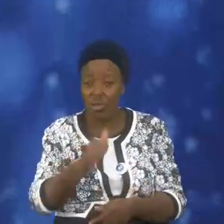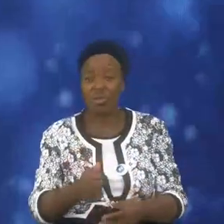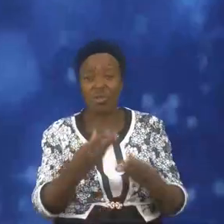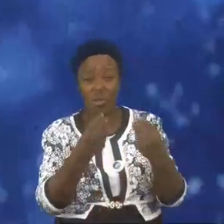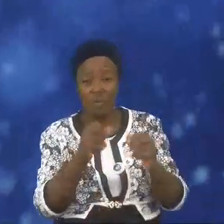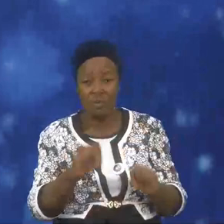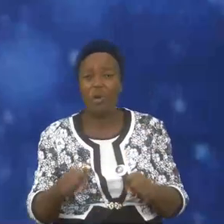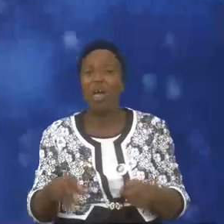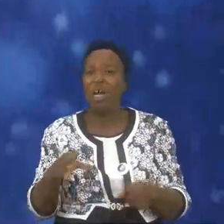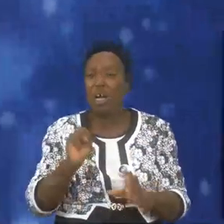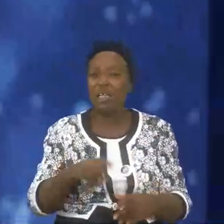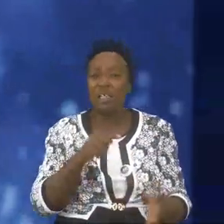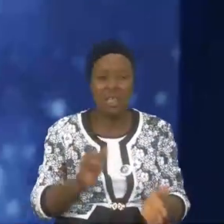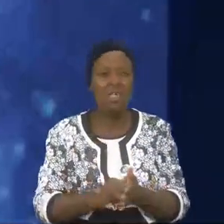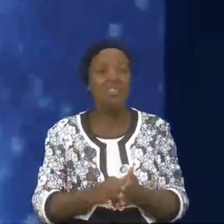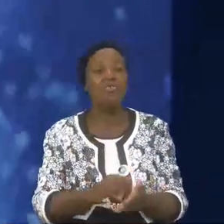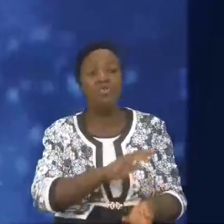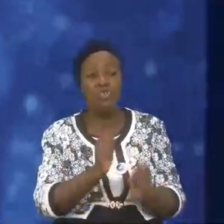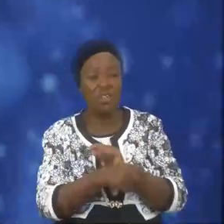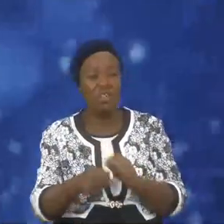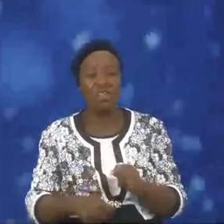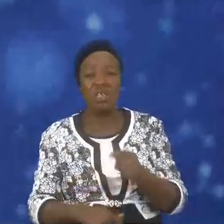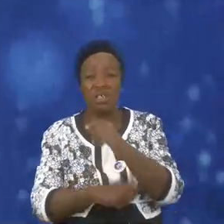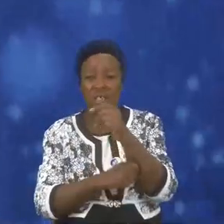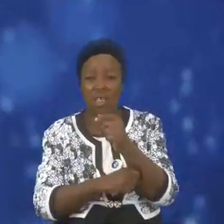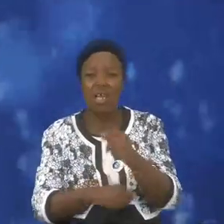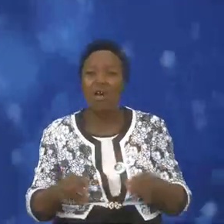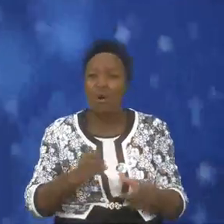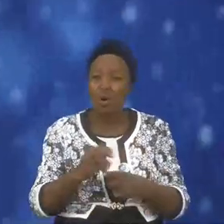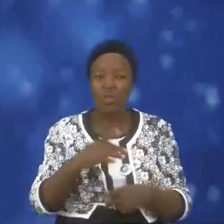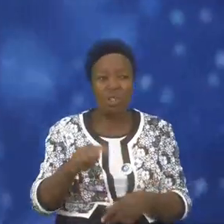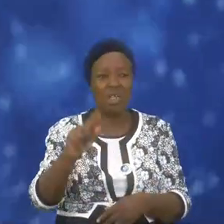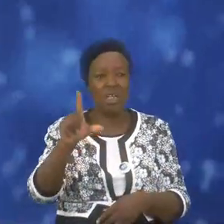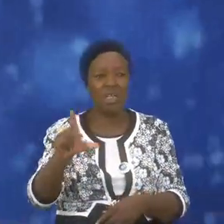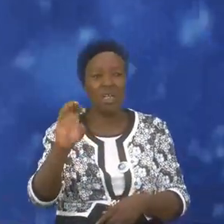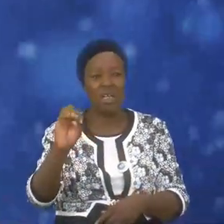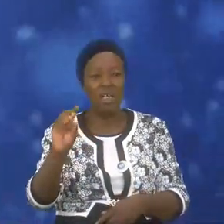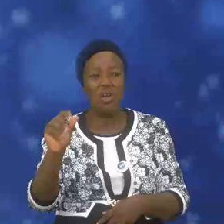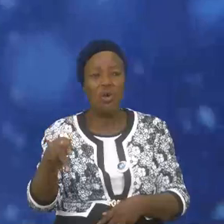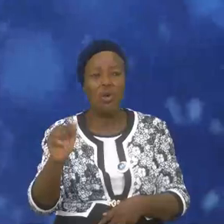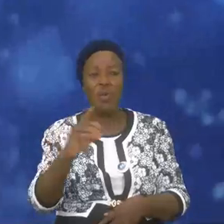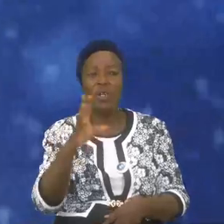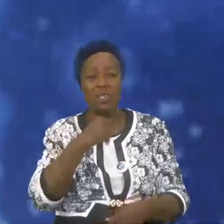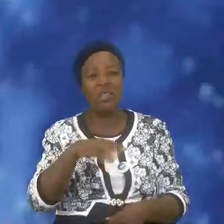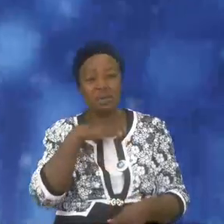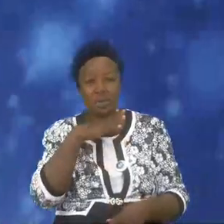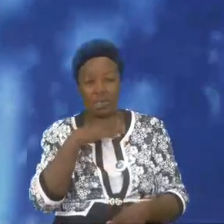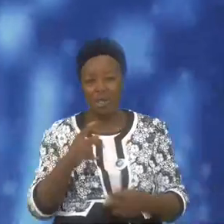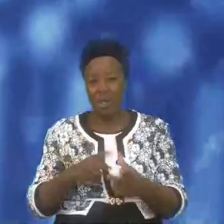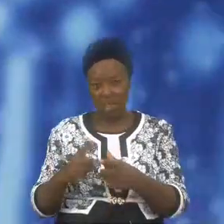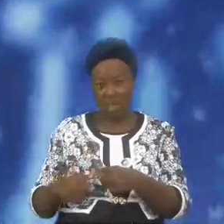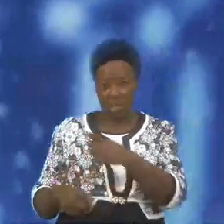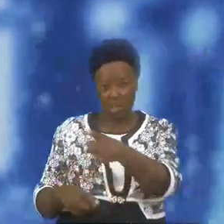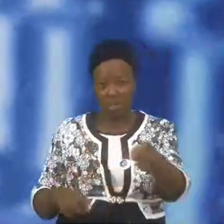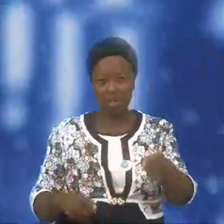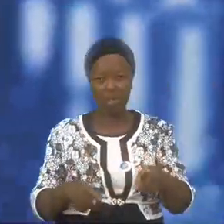solution? Est-ce que l'Éthiopien peut-il changer sa peau et le léopard ses taches? De même, pourriez-vous